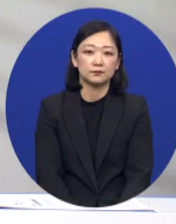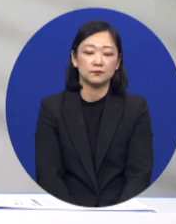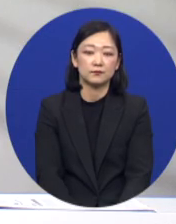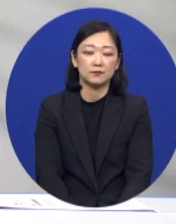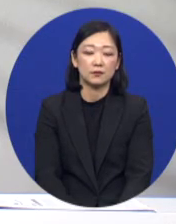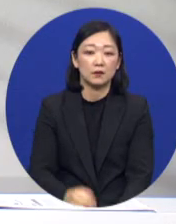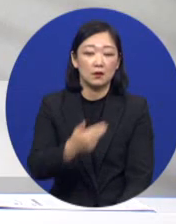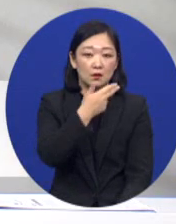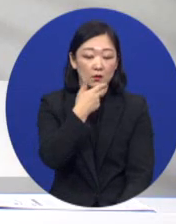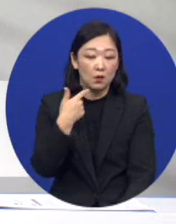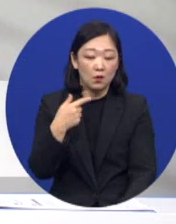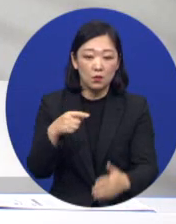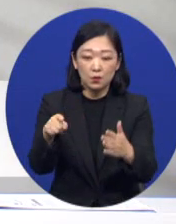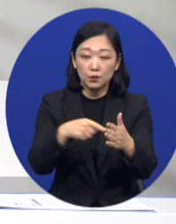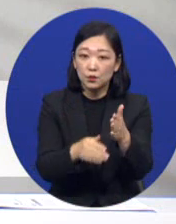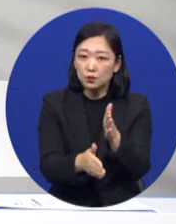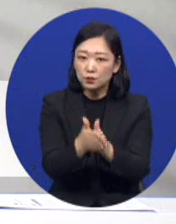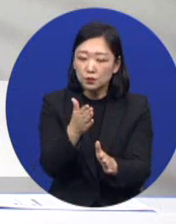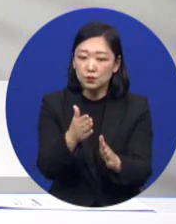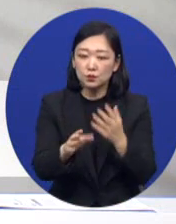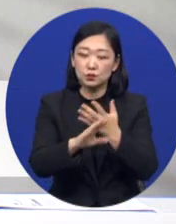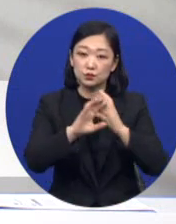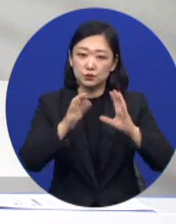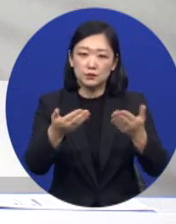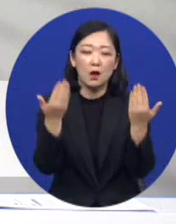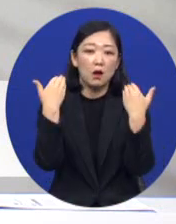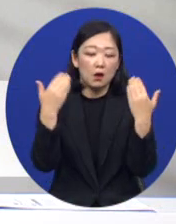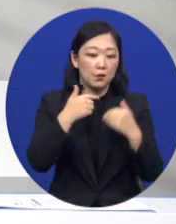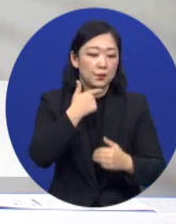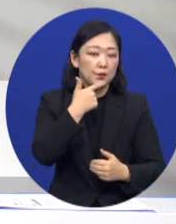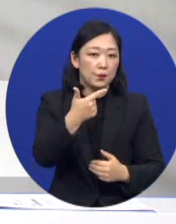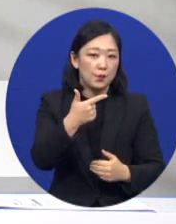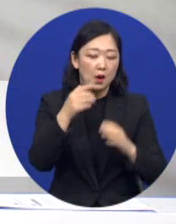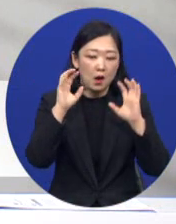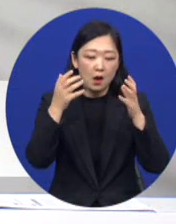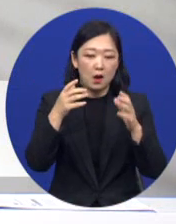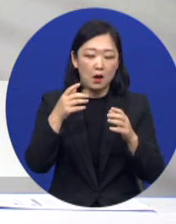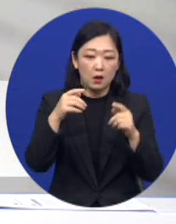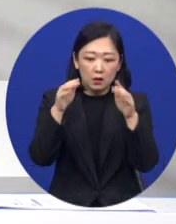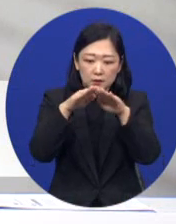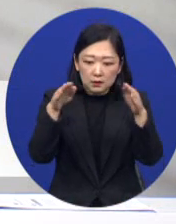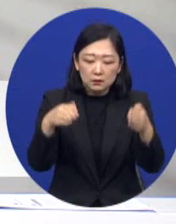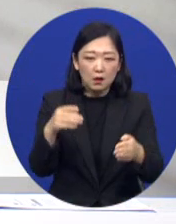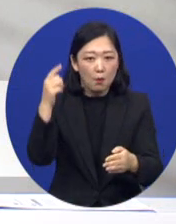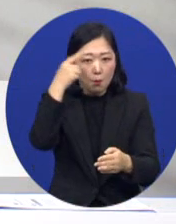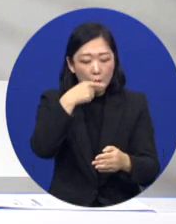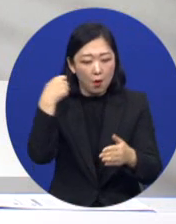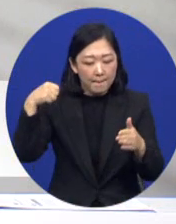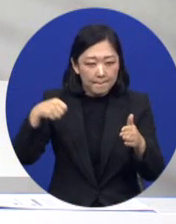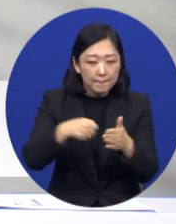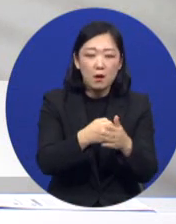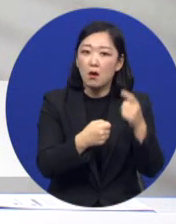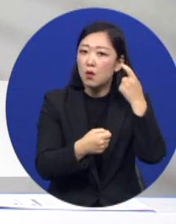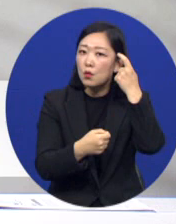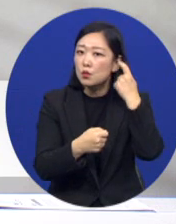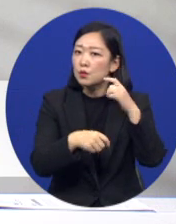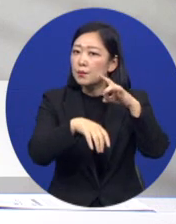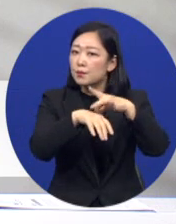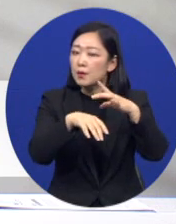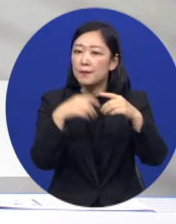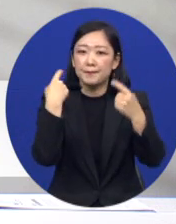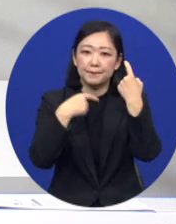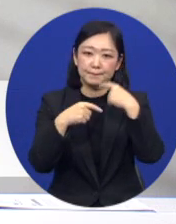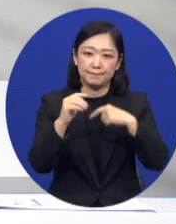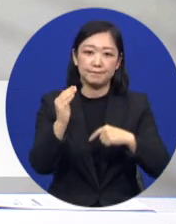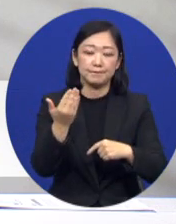제주 영어교육도시의 한 국제학교에서 6살 어린이가 책상에 머리를 부딪히면서 귀 연골을